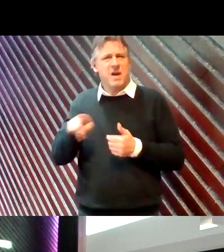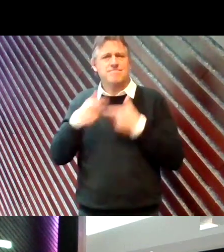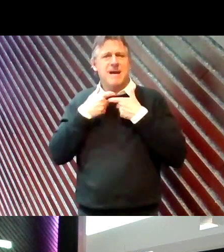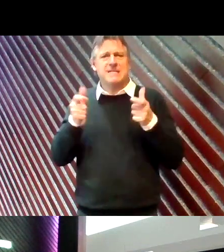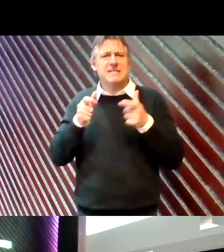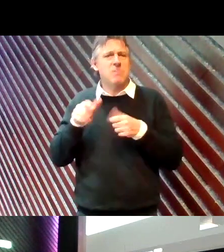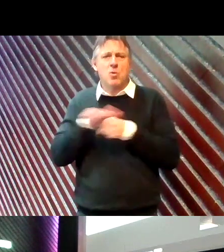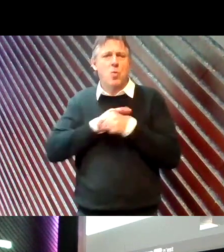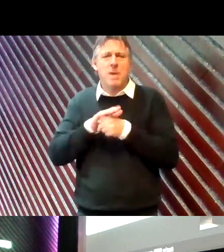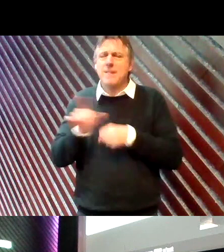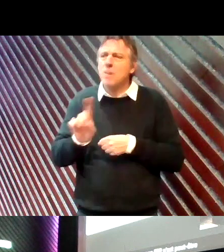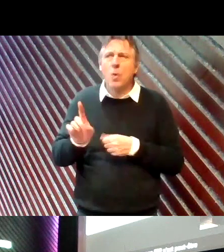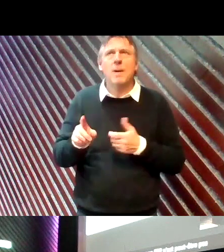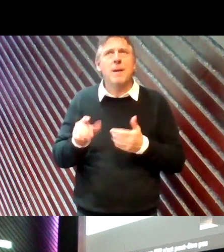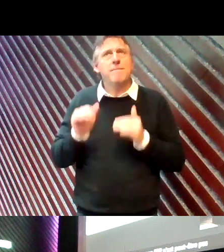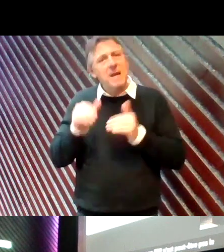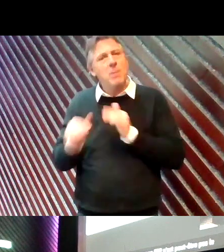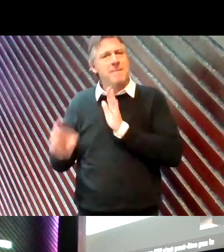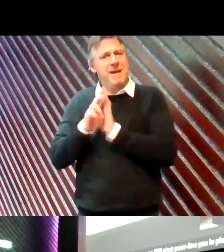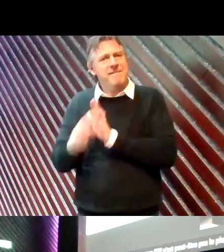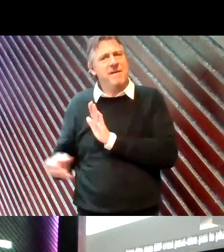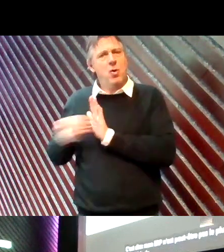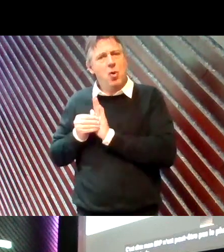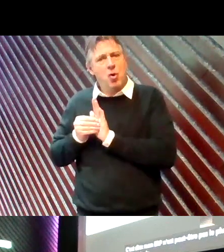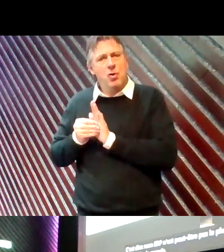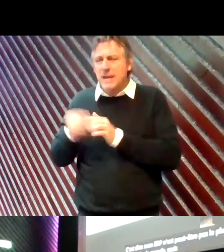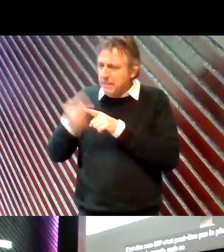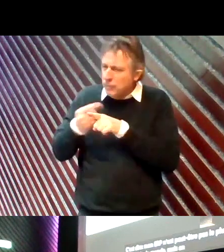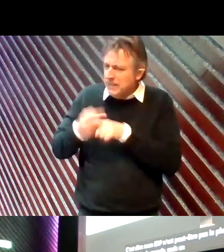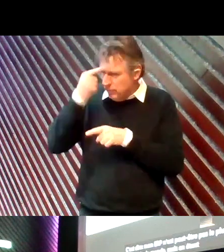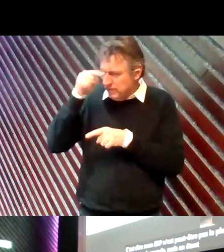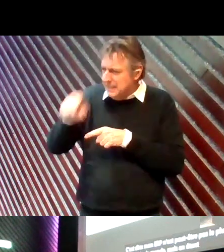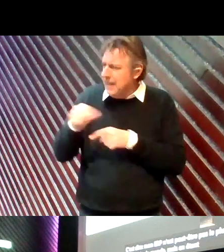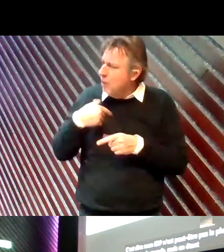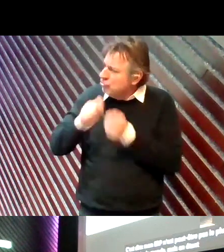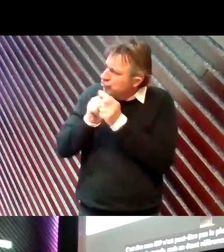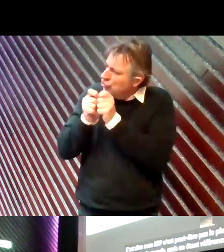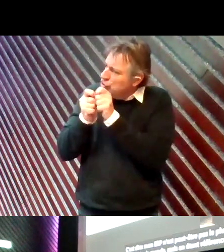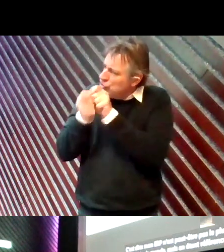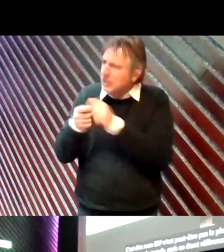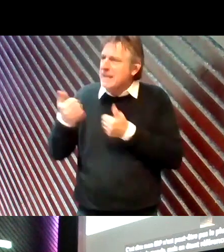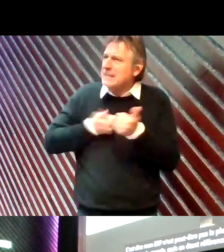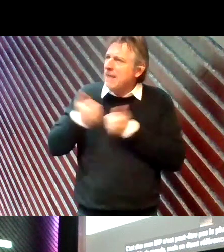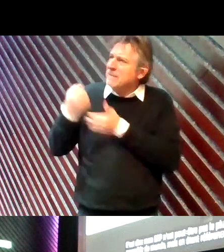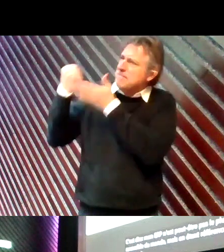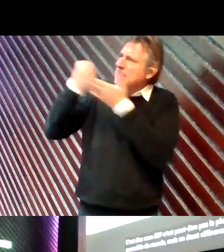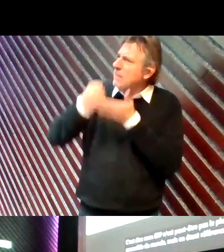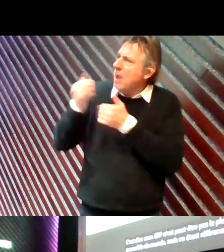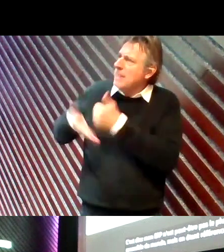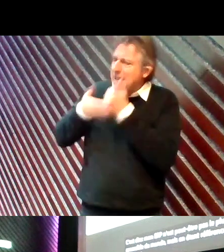mais en tout cas en étant référencé ça me permet aussi de pouvoir cheminer de pouvoir travailler avec mon service patrimoine etc.